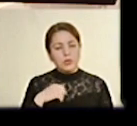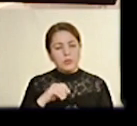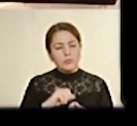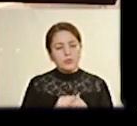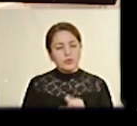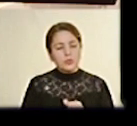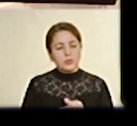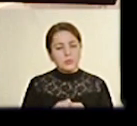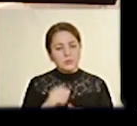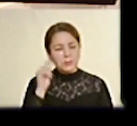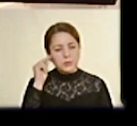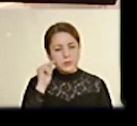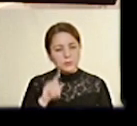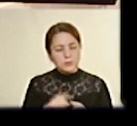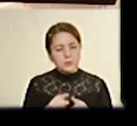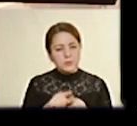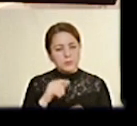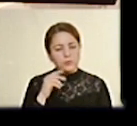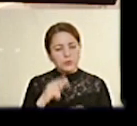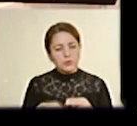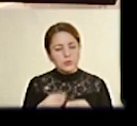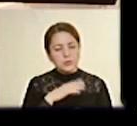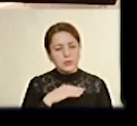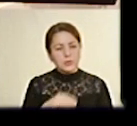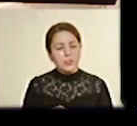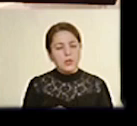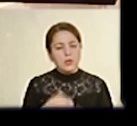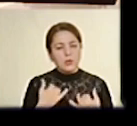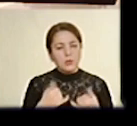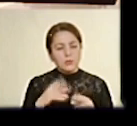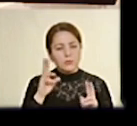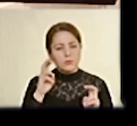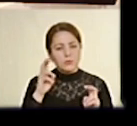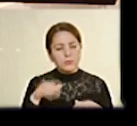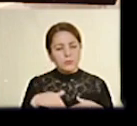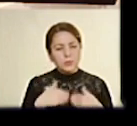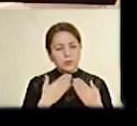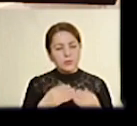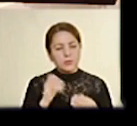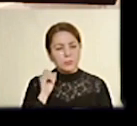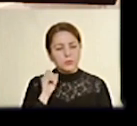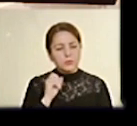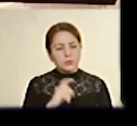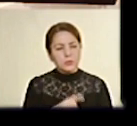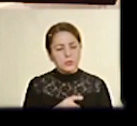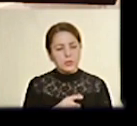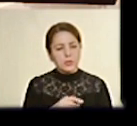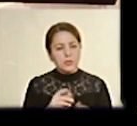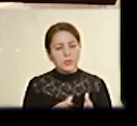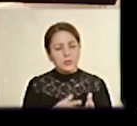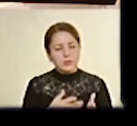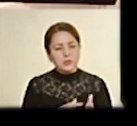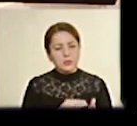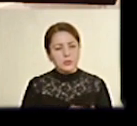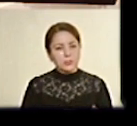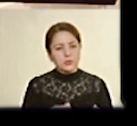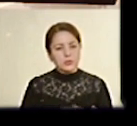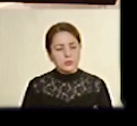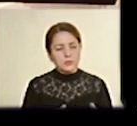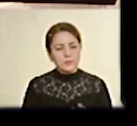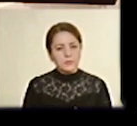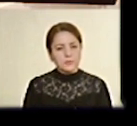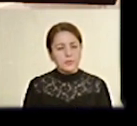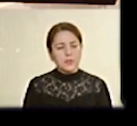darsimiz ham o'z nihoyasiga yetdi. Keling, endi mavzu yuzasidan quyidagi topshiriqlarni daftaringizga yozib